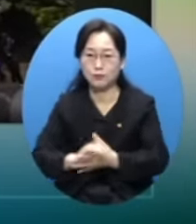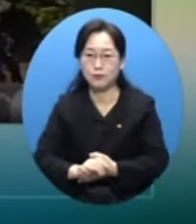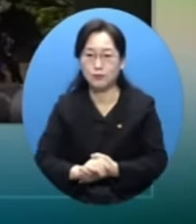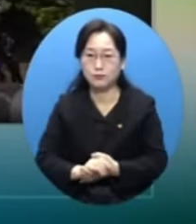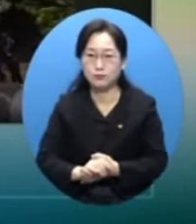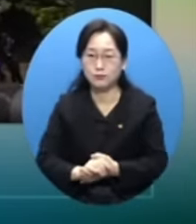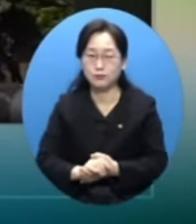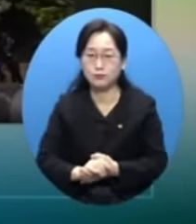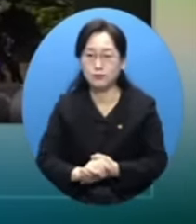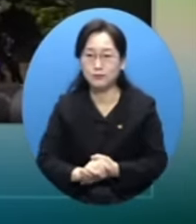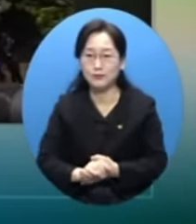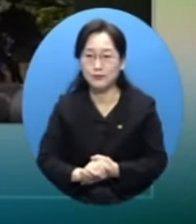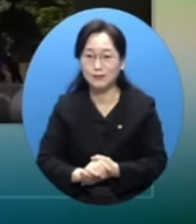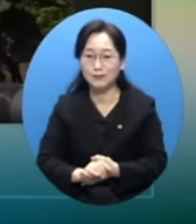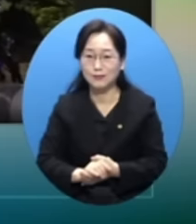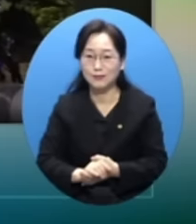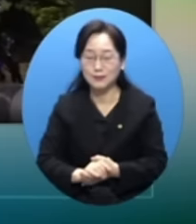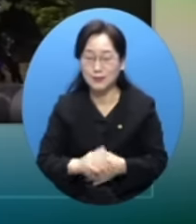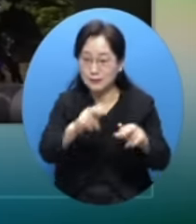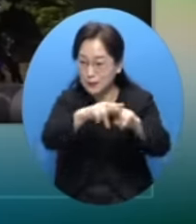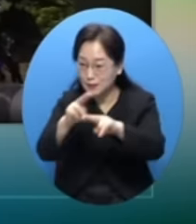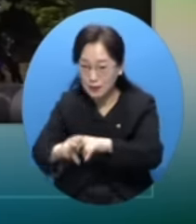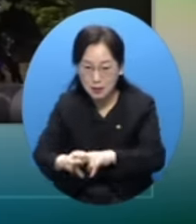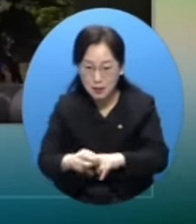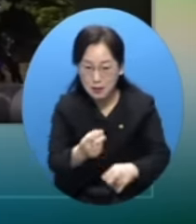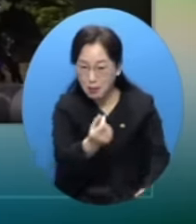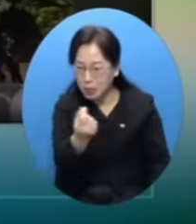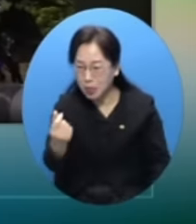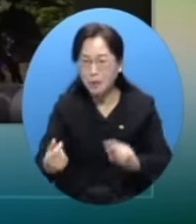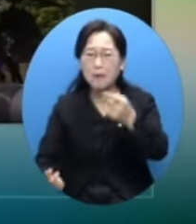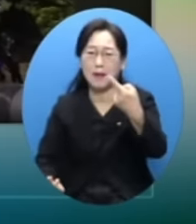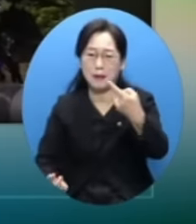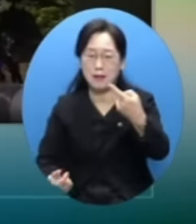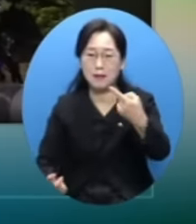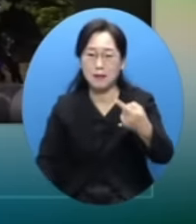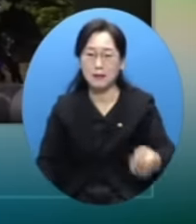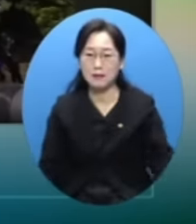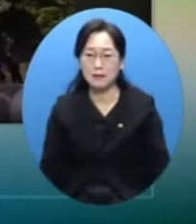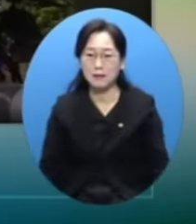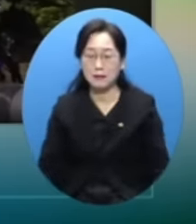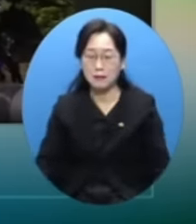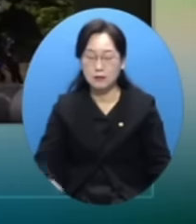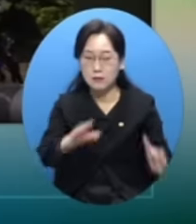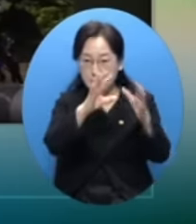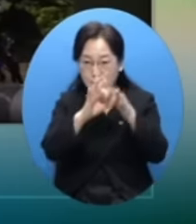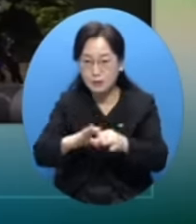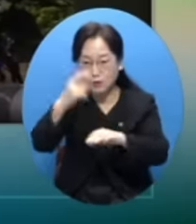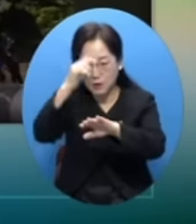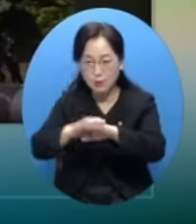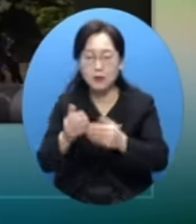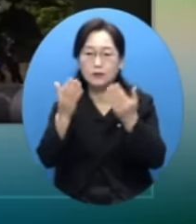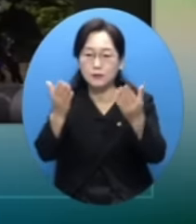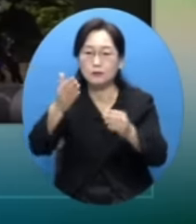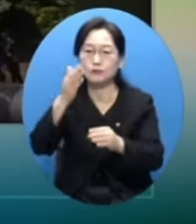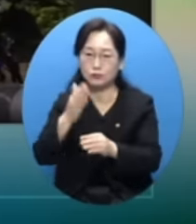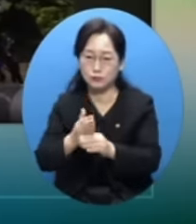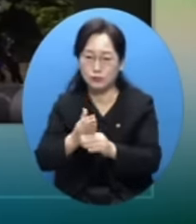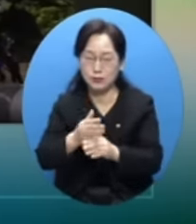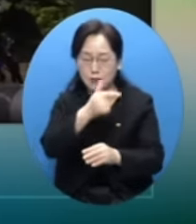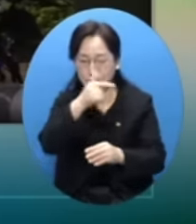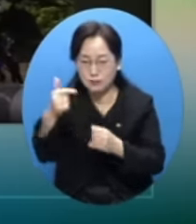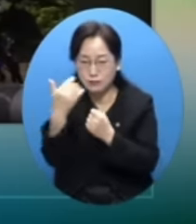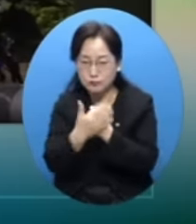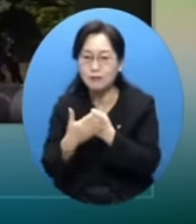물론 좌석은 한 100석밖에 안 되지만 지금까지 그곳에서 예배가 지고 있는 것을 생각할 때 얼마나 큰